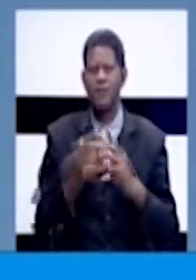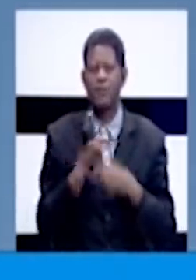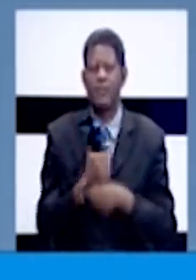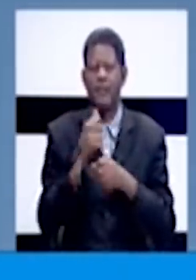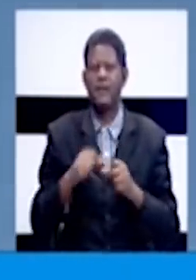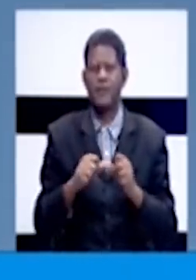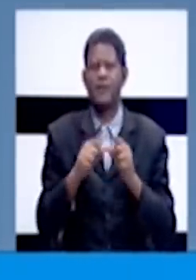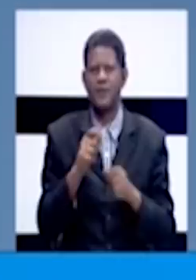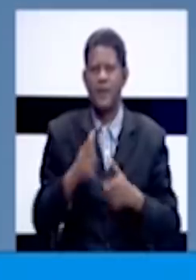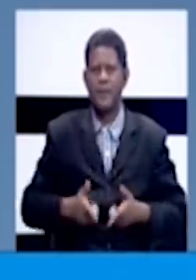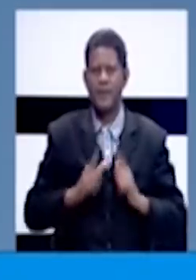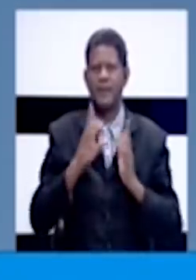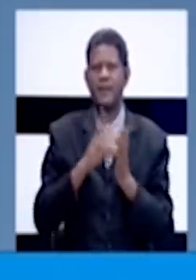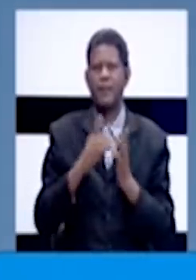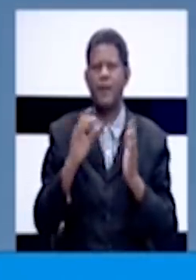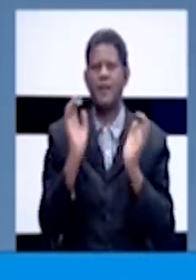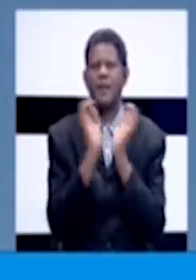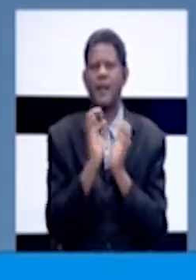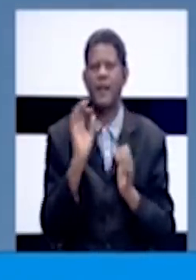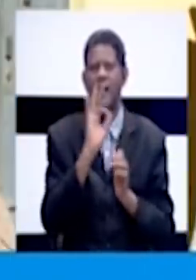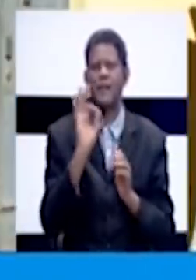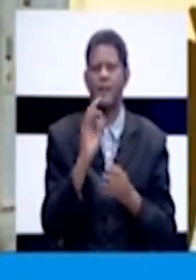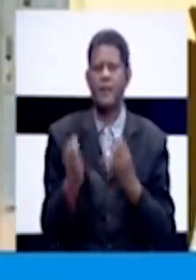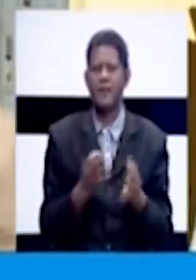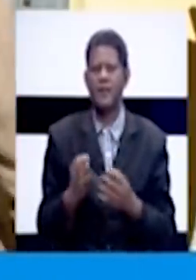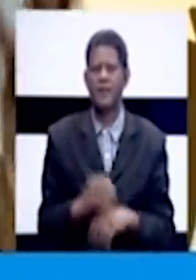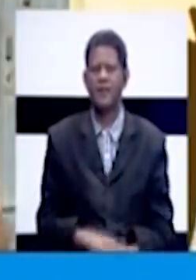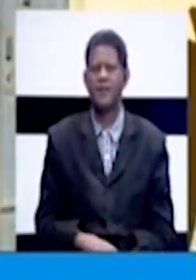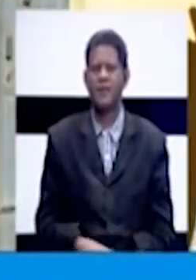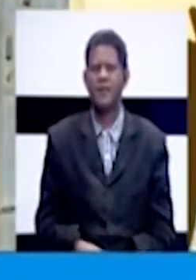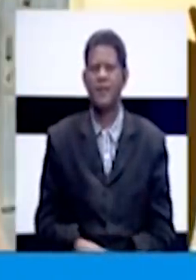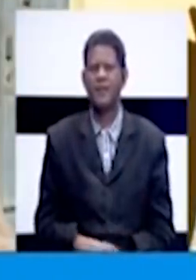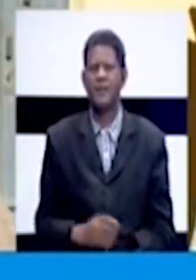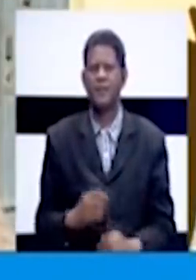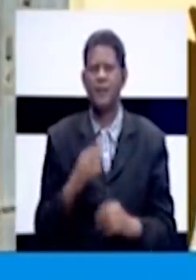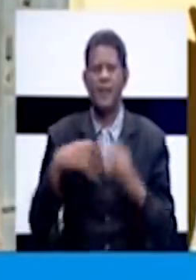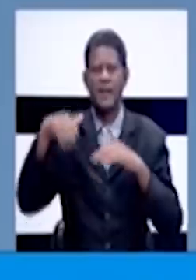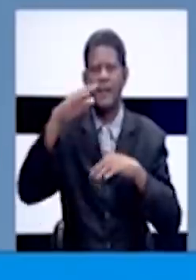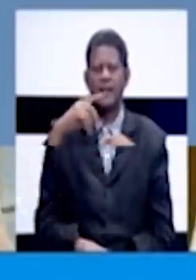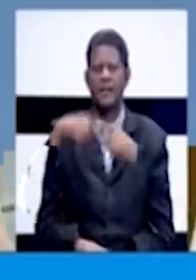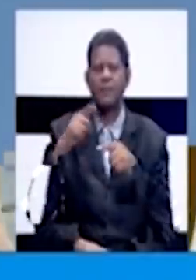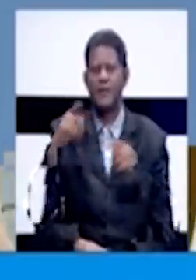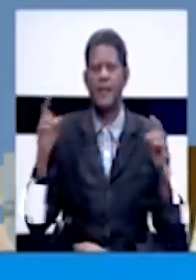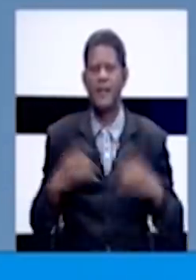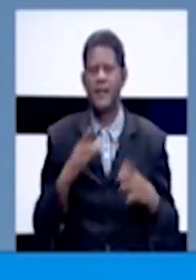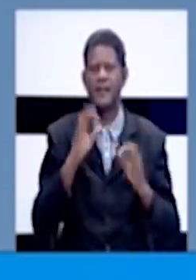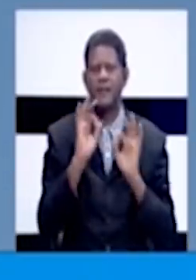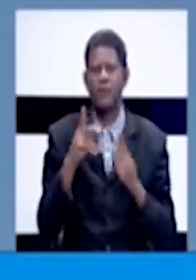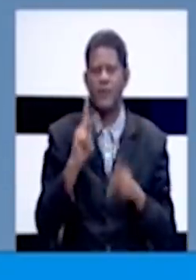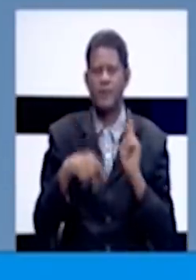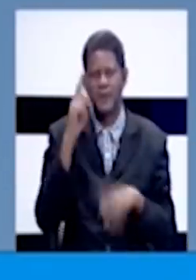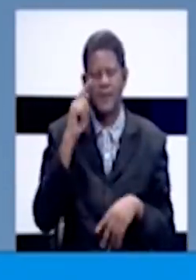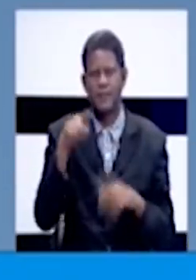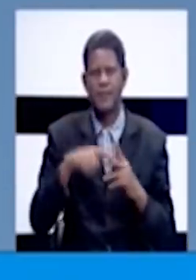ከም ዘቐፅለን እዮም ነበርቲ ከተማ ዕዳጋ ዓርቢ ገሊፆም ዘለዎም። ይትኩት ሎ ብልዕለይና ይሓልፍ ሎ ስለዚ በዚ ክትዳናገፅ የሉን ህዝቢ ትግራይ